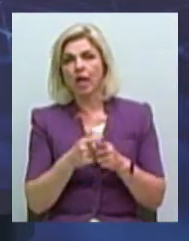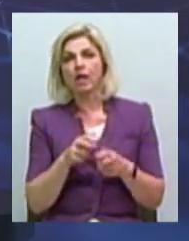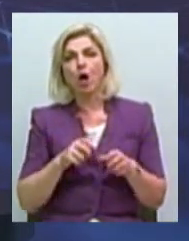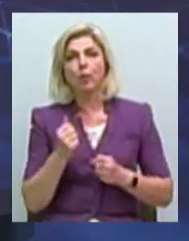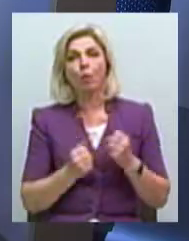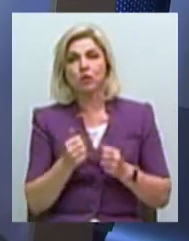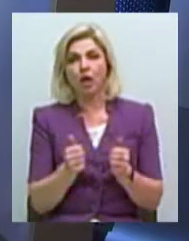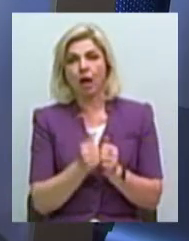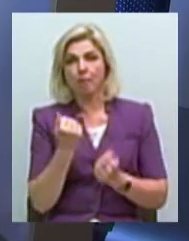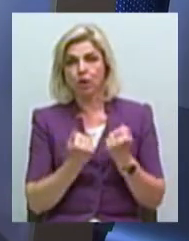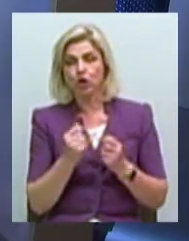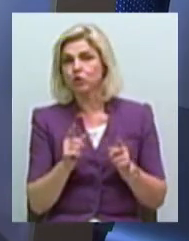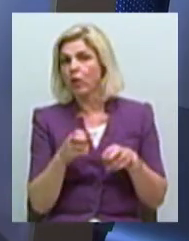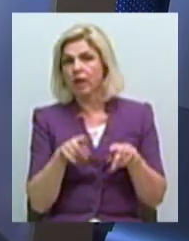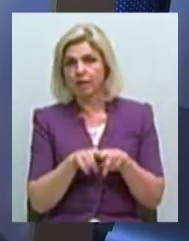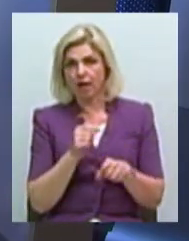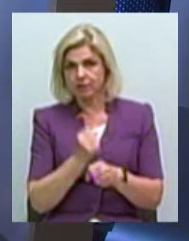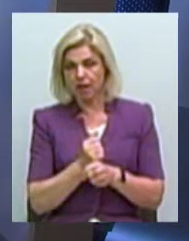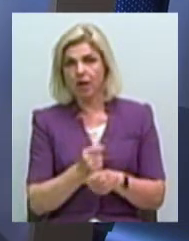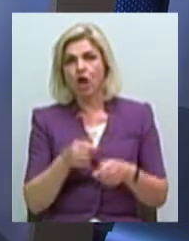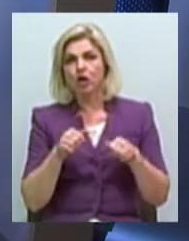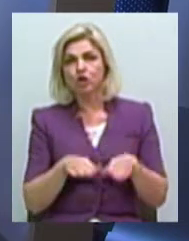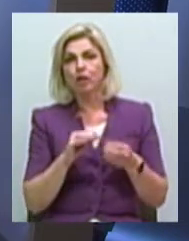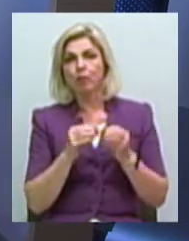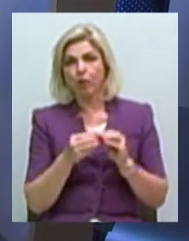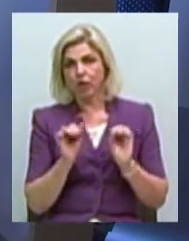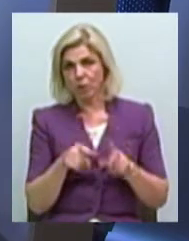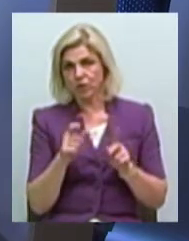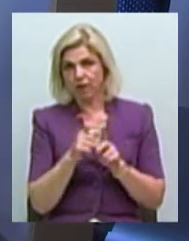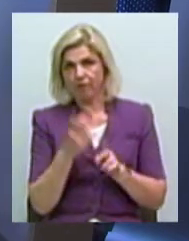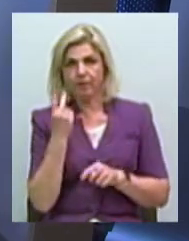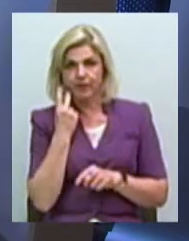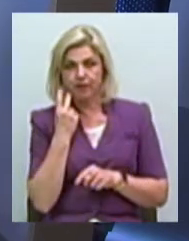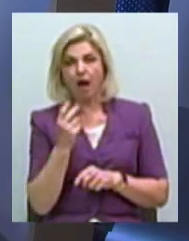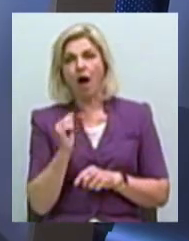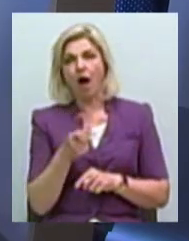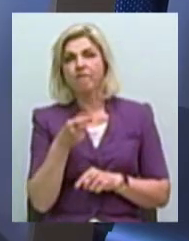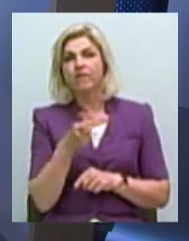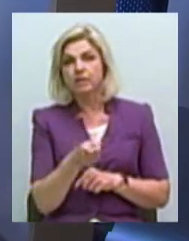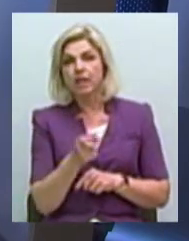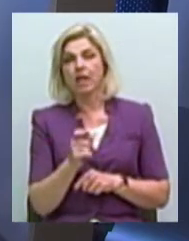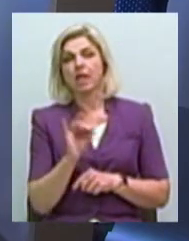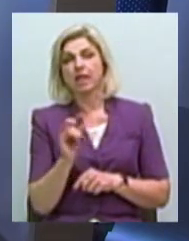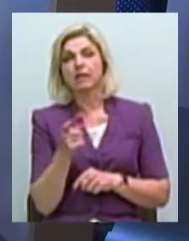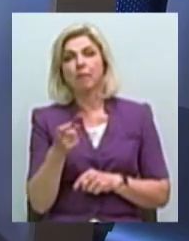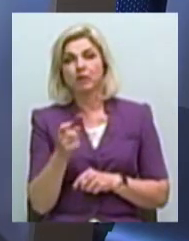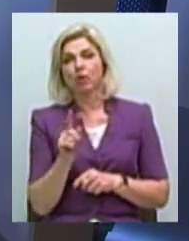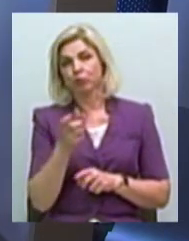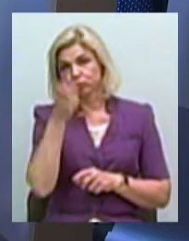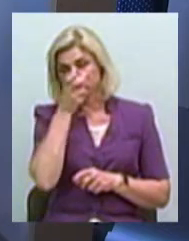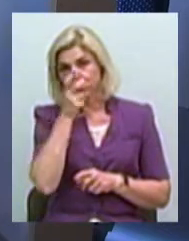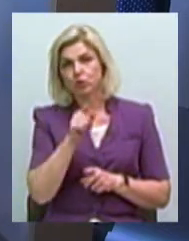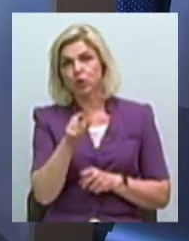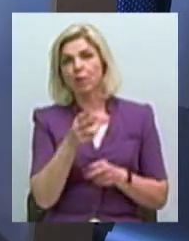рядом с машиной, или что-то сделал не так. На самом деле решить проблему можно словами всегда. а выстрелить из пистолета просто потому, что тебе